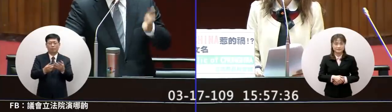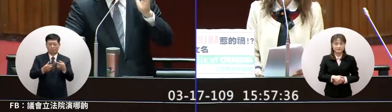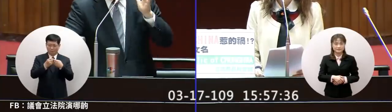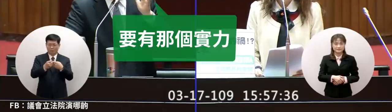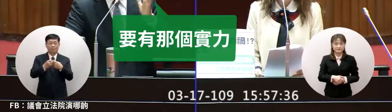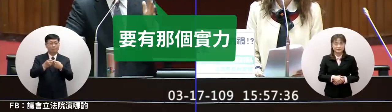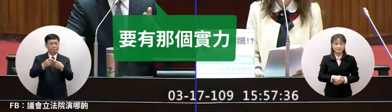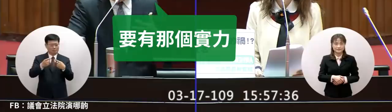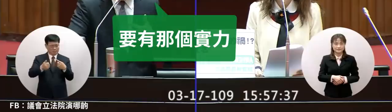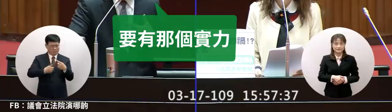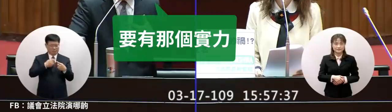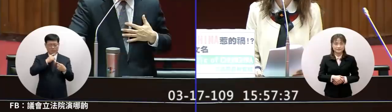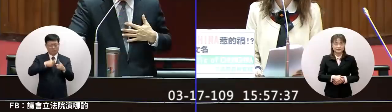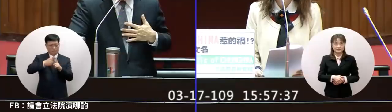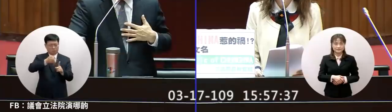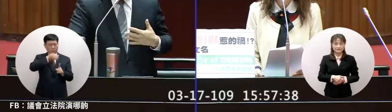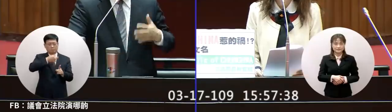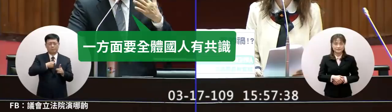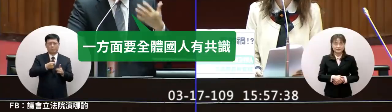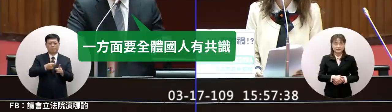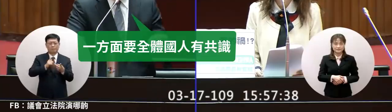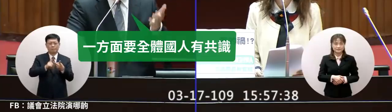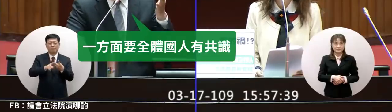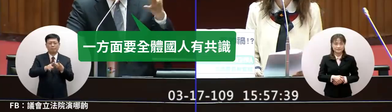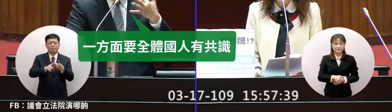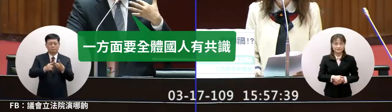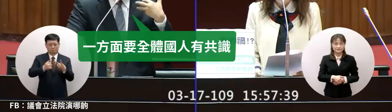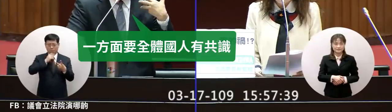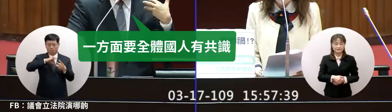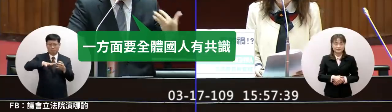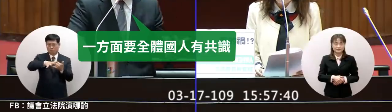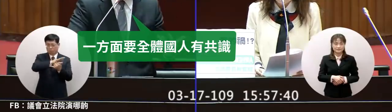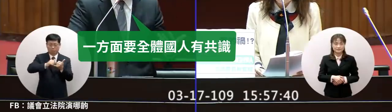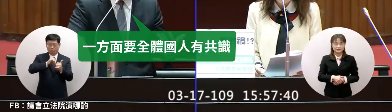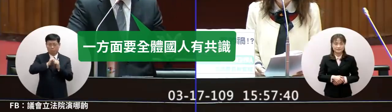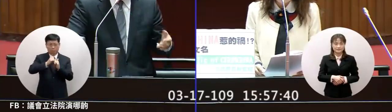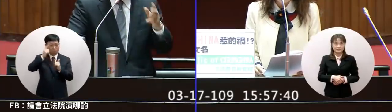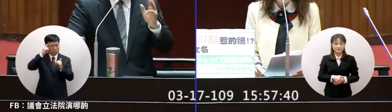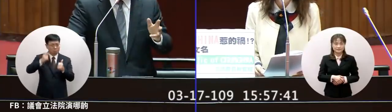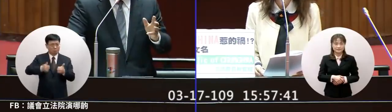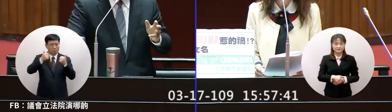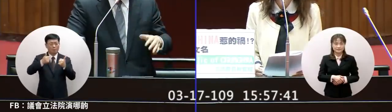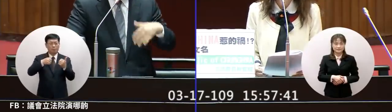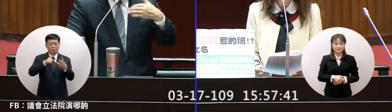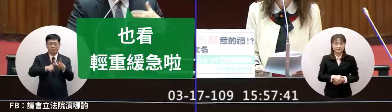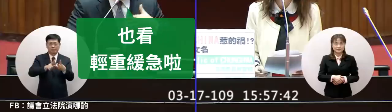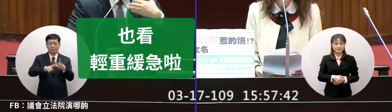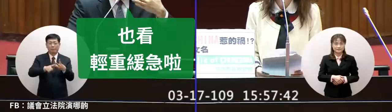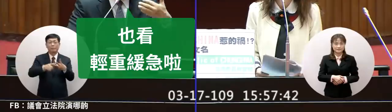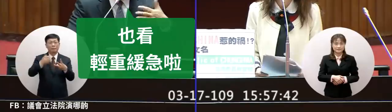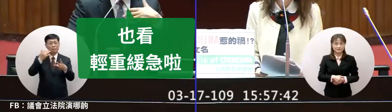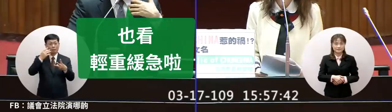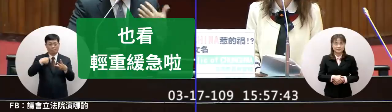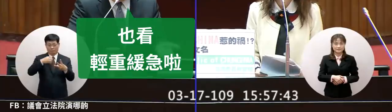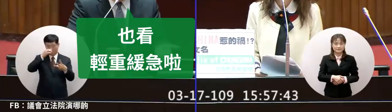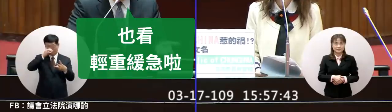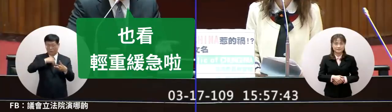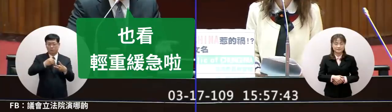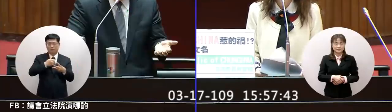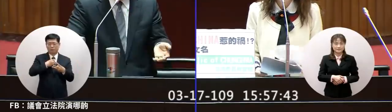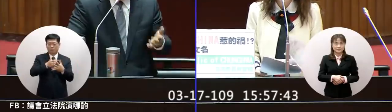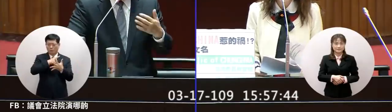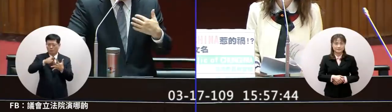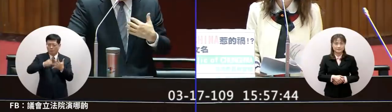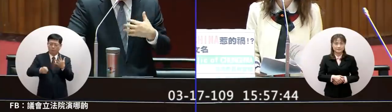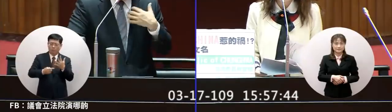面爱有迄个实力，一方面爱全体国人有共识。第三，啊，看轻重缓急